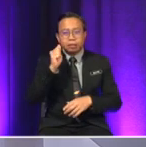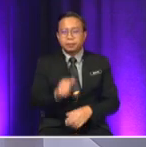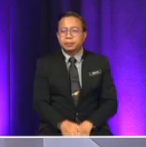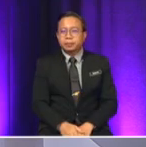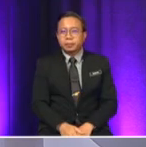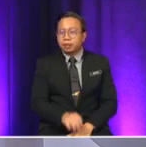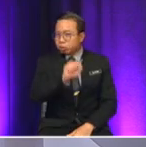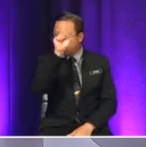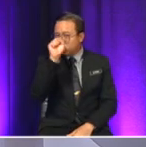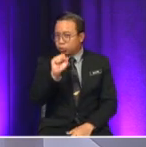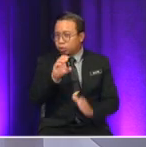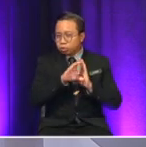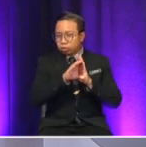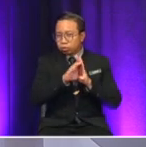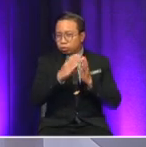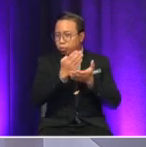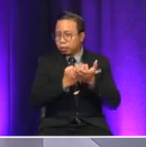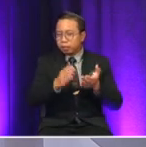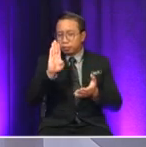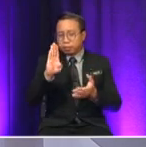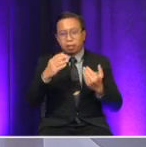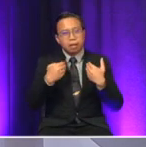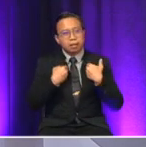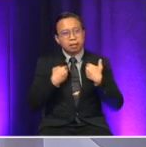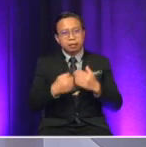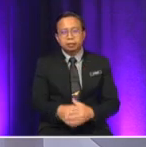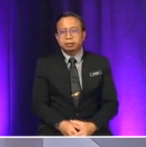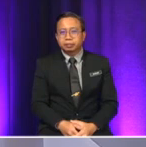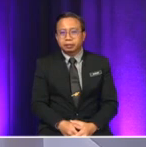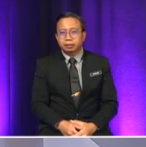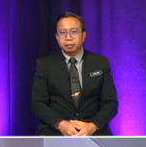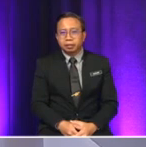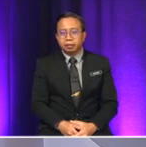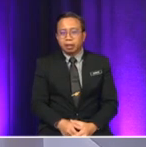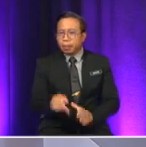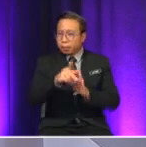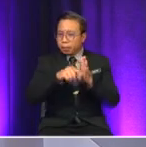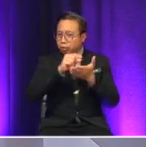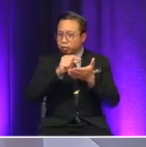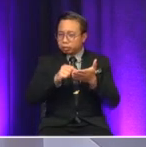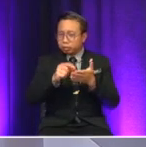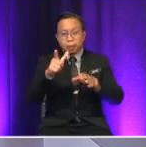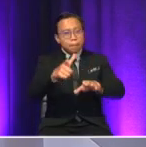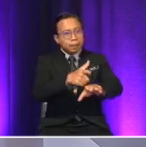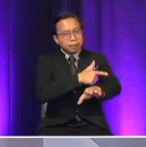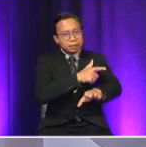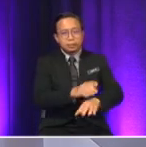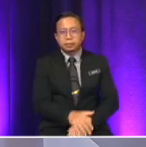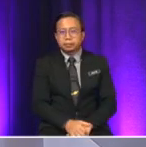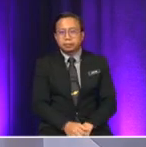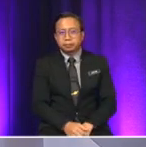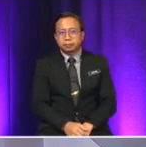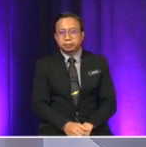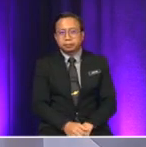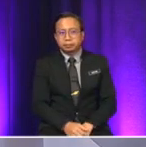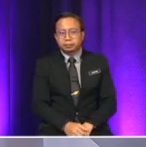Soalan contoh bahagian B pula saya pasti ada sedikit banyak melibatkan penulisan yang panjang sikitlah. Ya betul. Ya cikgu.